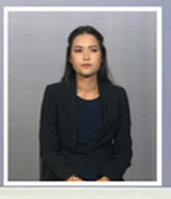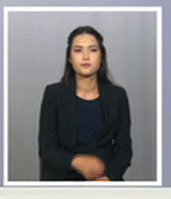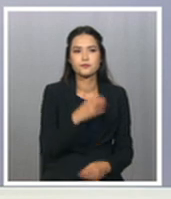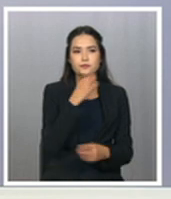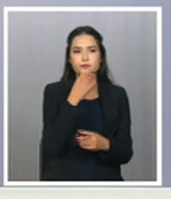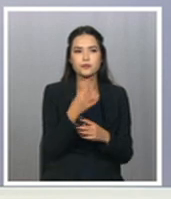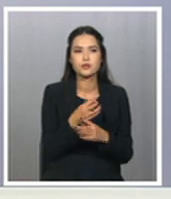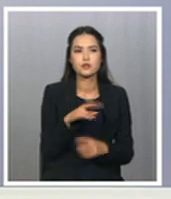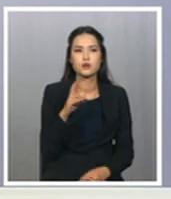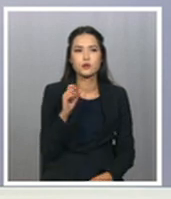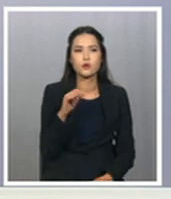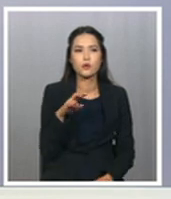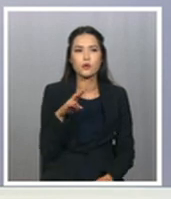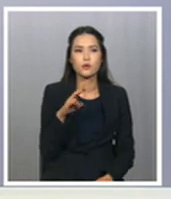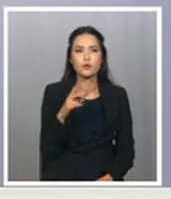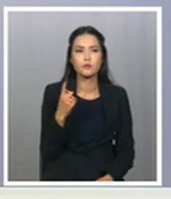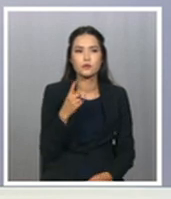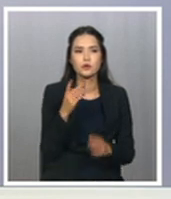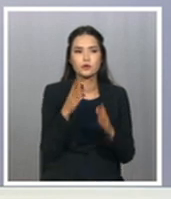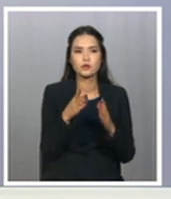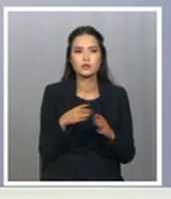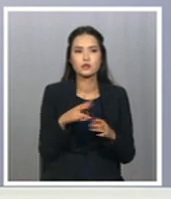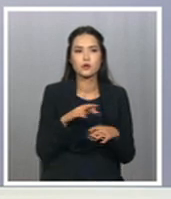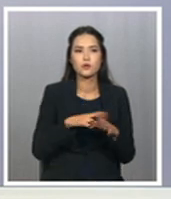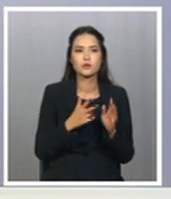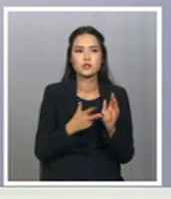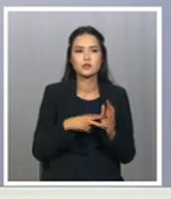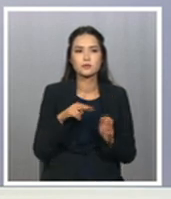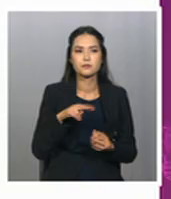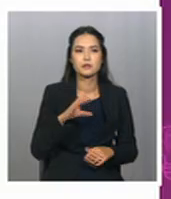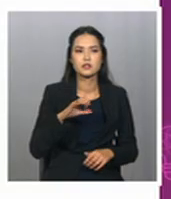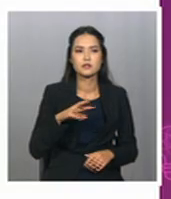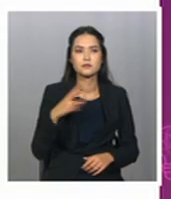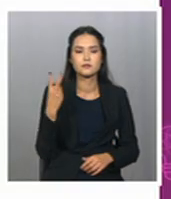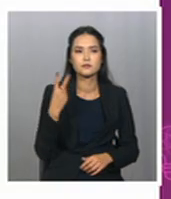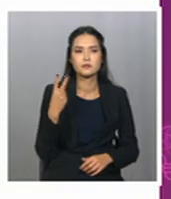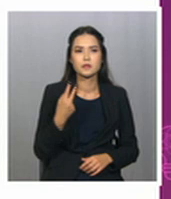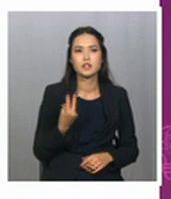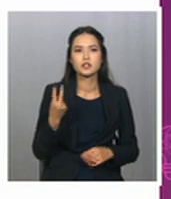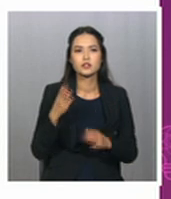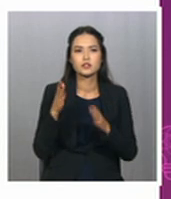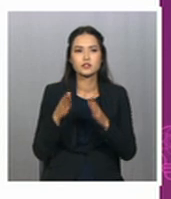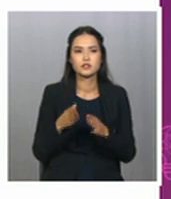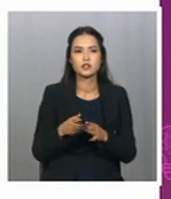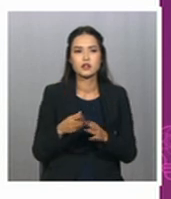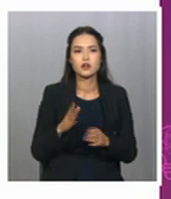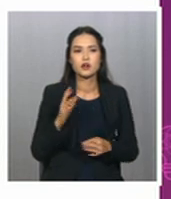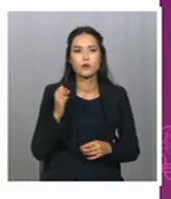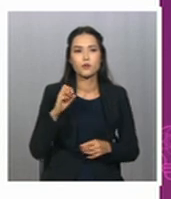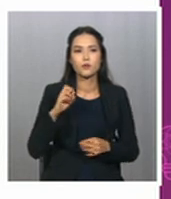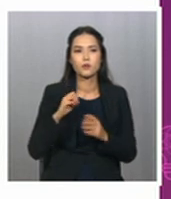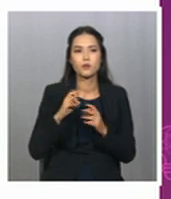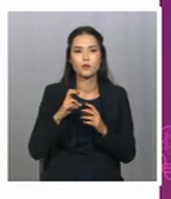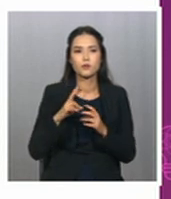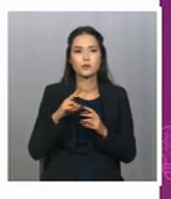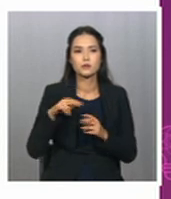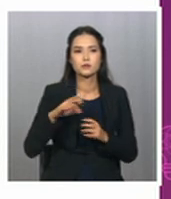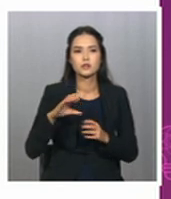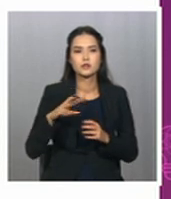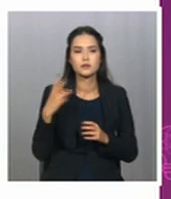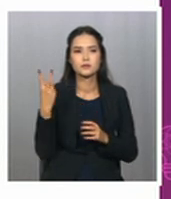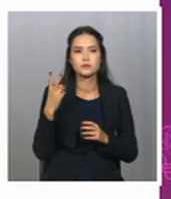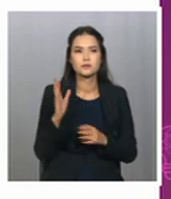Жауабы бірінші есептің жауабы 18 пи сантиметр квадрат, екіншісінікі 12 пи сантиметр